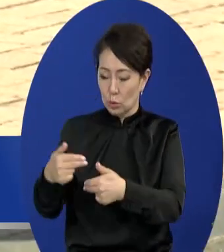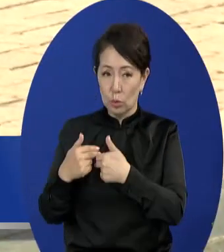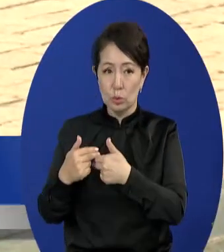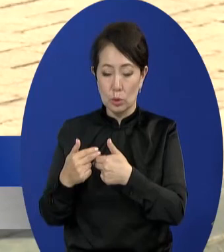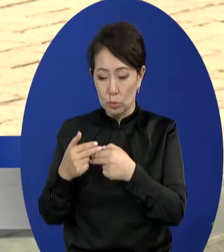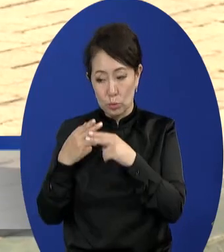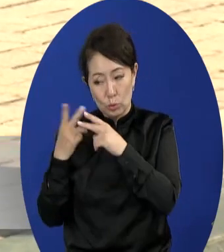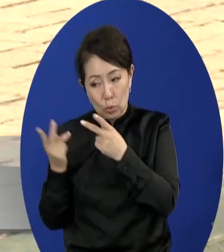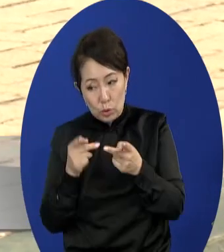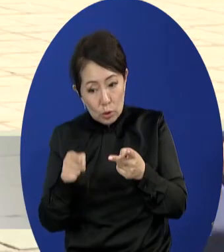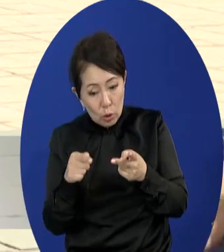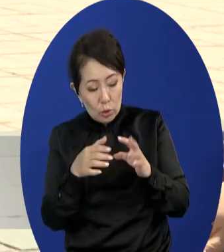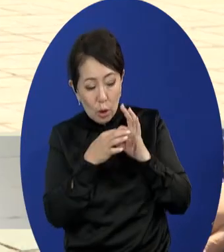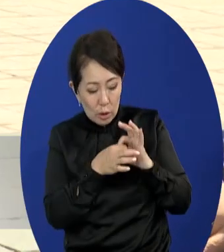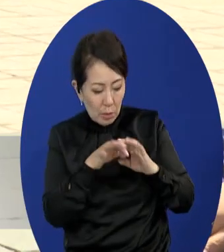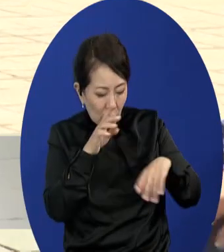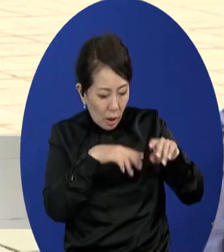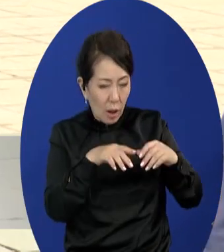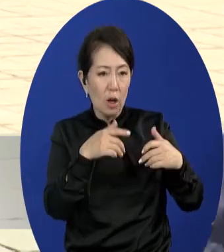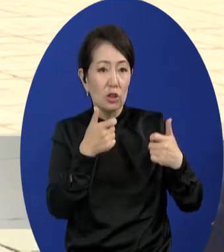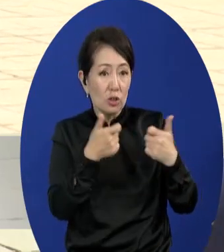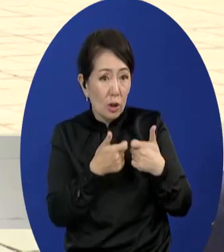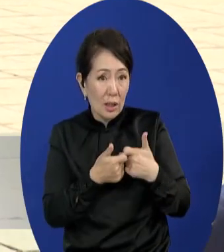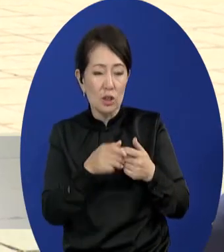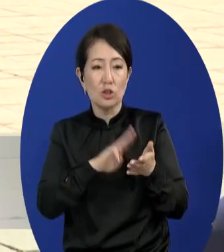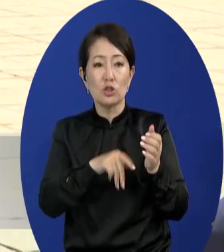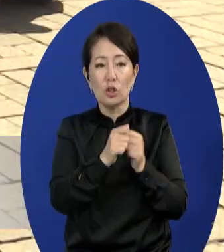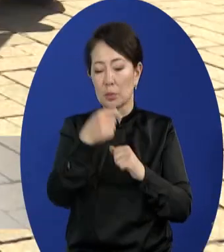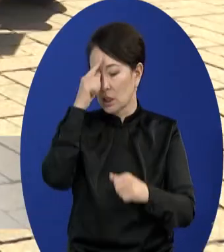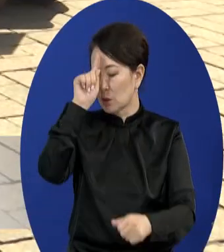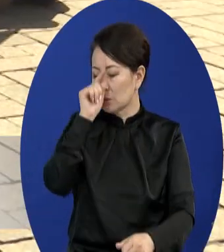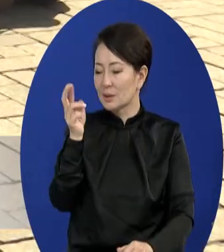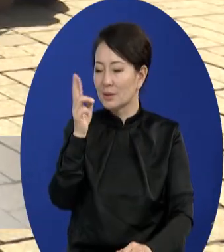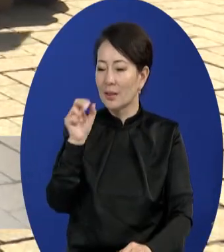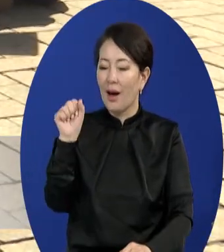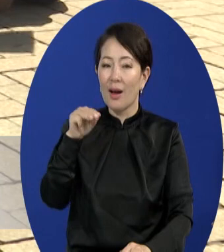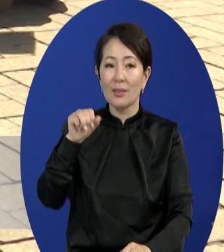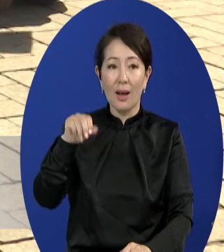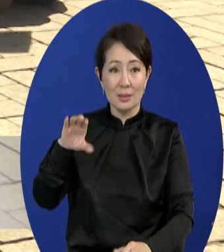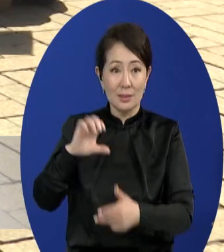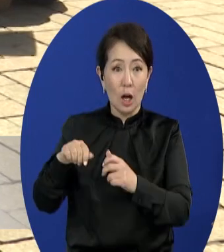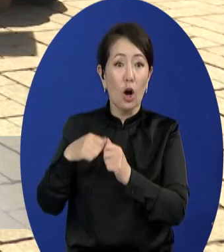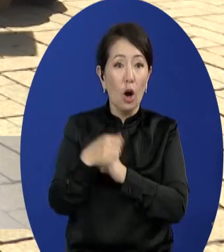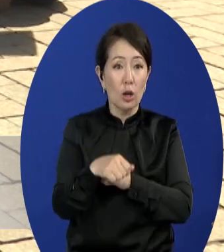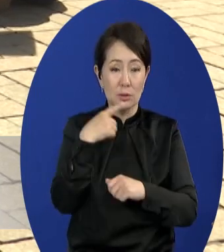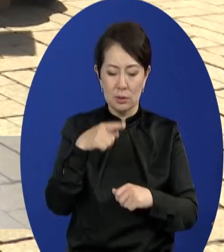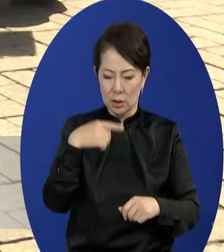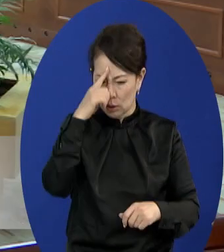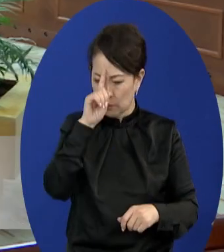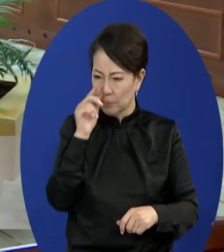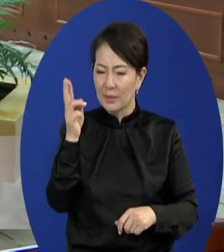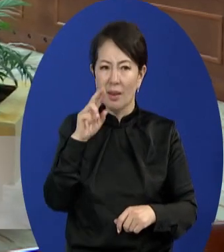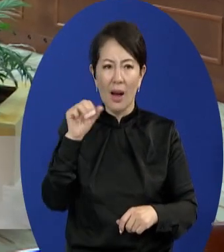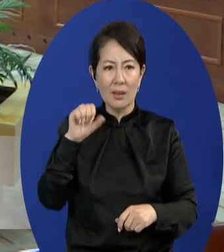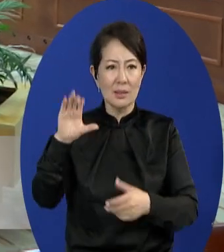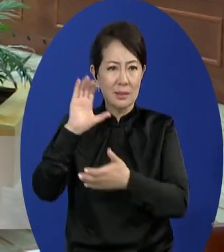тухай хуулийн дагуу тохиолдолд цувралсан төлбөрийн аргаар эрүүл мэндийн даатгалын сангаас төлөхөөр хуульчлаад байгаа юм. Харин эрүүл мэндийн даатгалаас авсан санхүүжилтээ